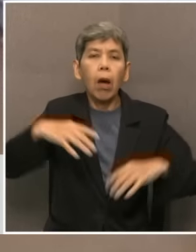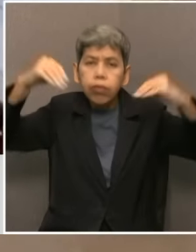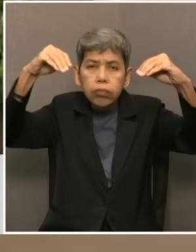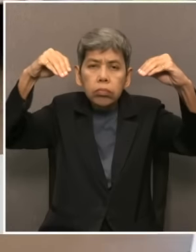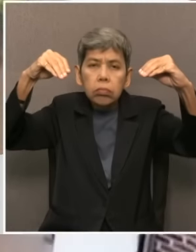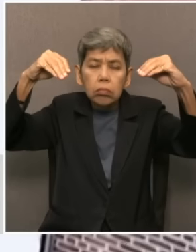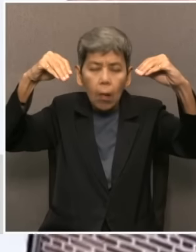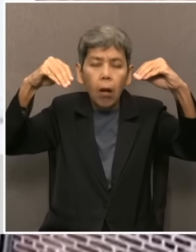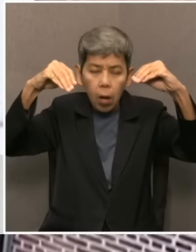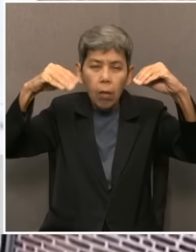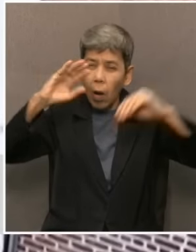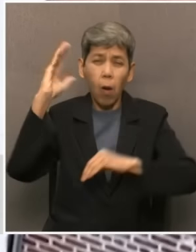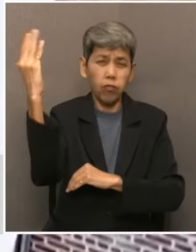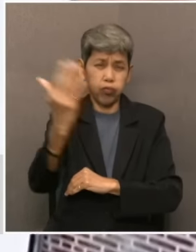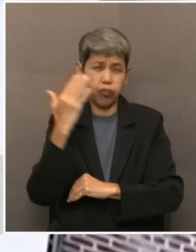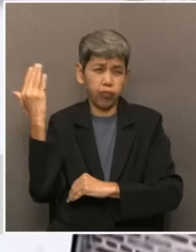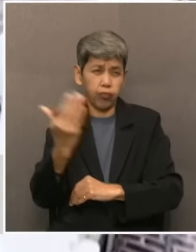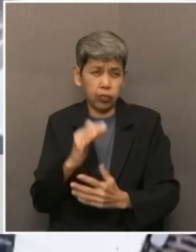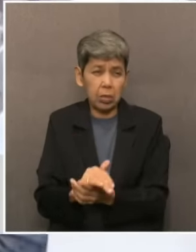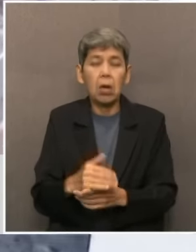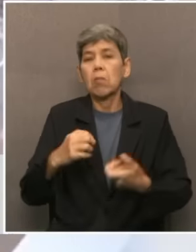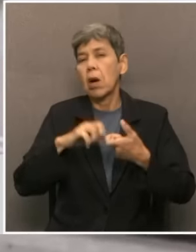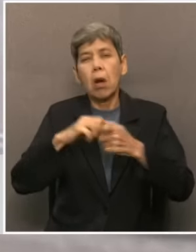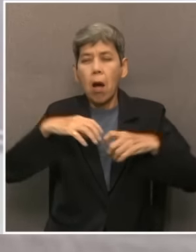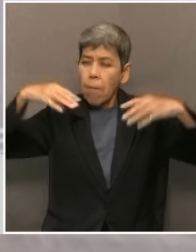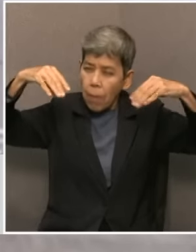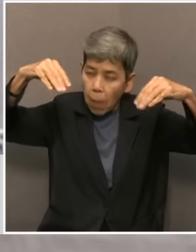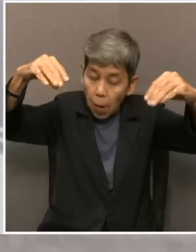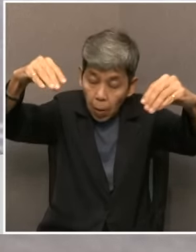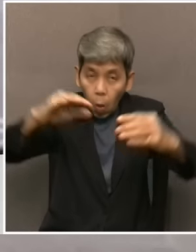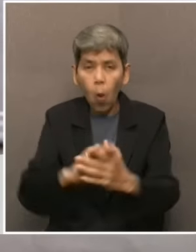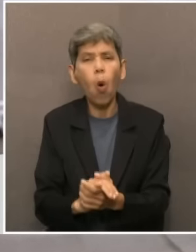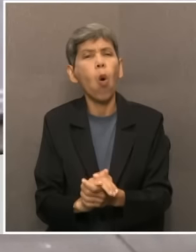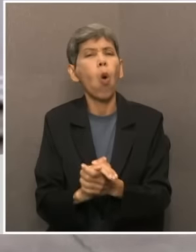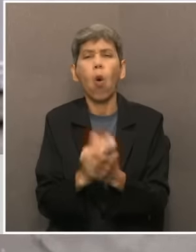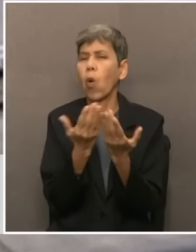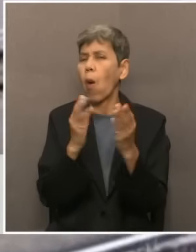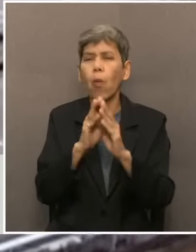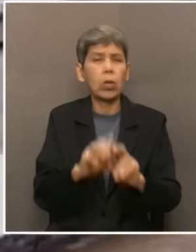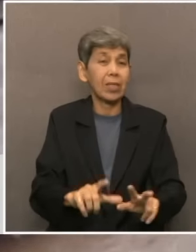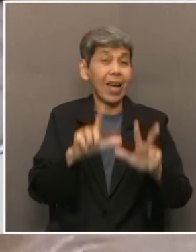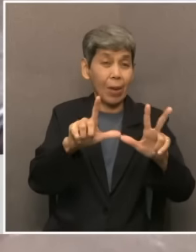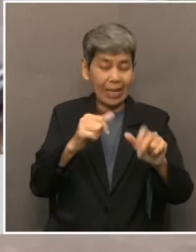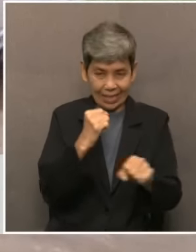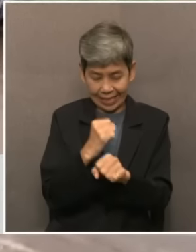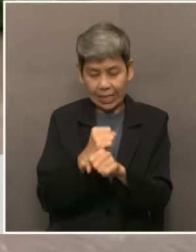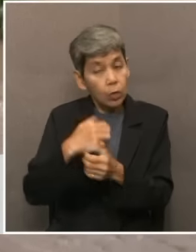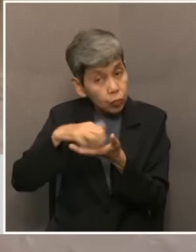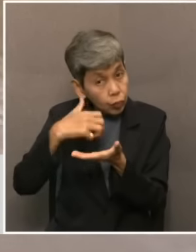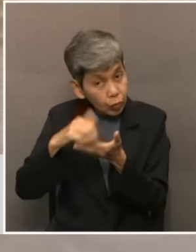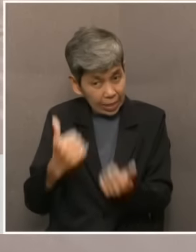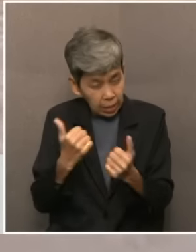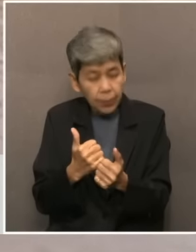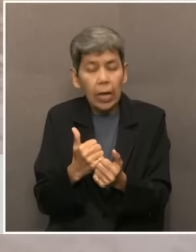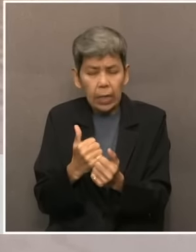าดับจาก Burryu ทลมนั่นเองทำให้เกิดไฟฟาดับเกืบ 3 ล้านหังคาเรือนแต่วล่าสุดทางการอัเดตมาว่าเหลือ